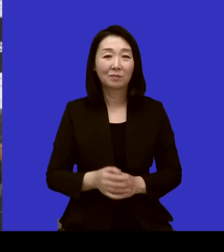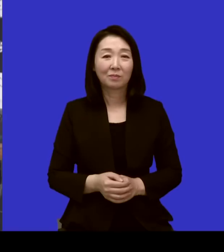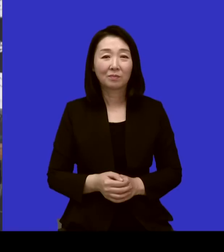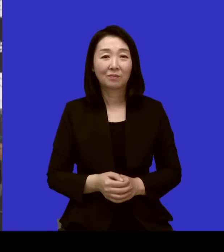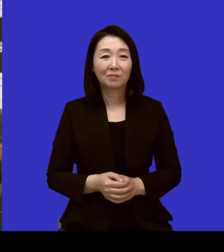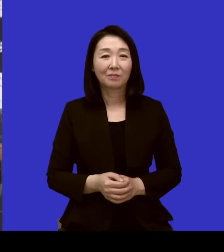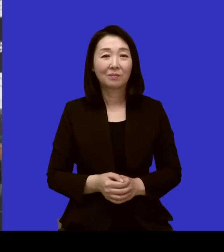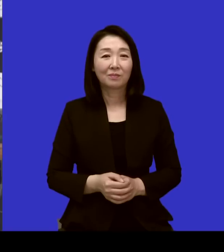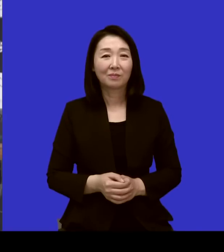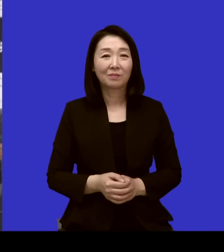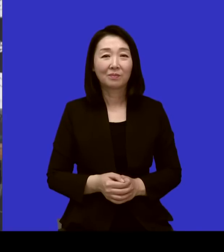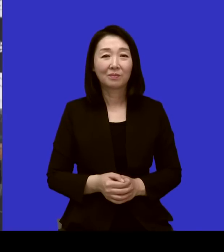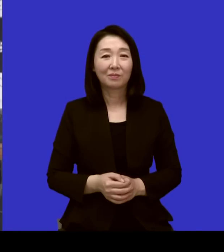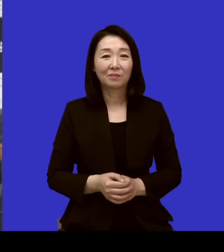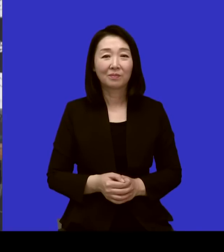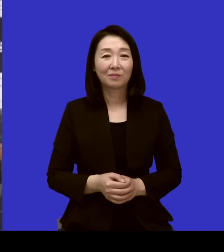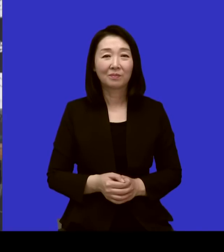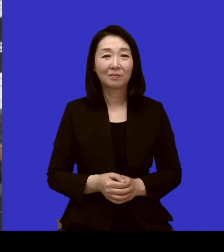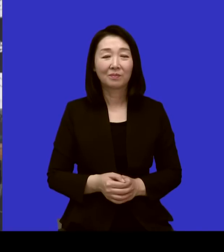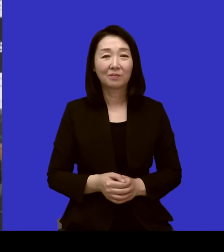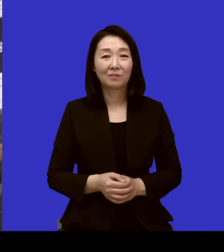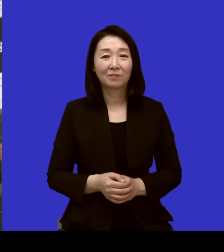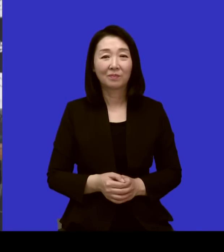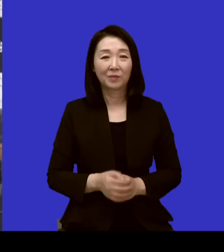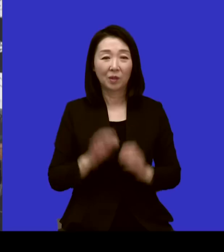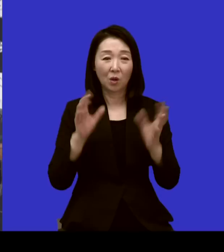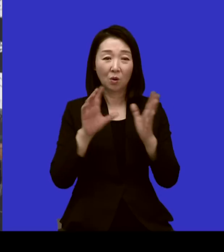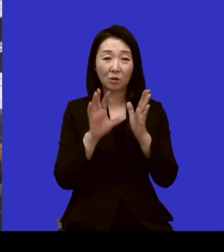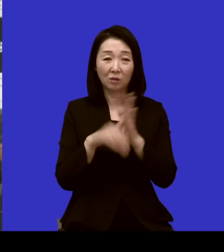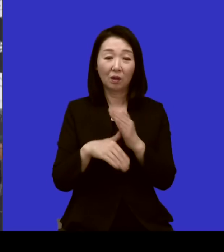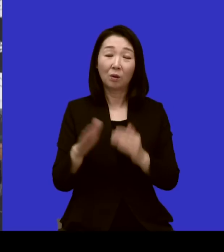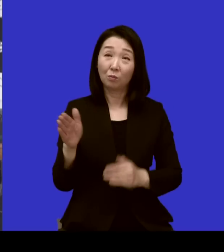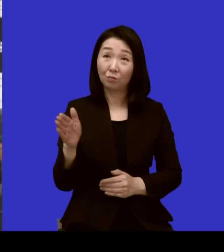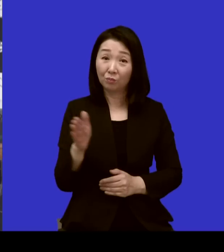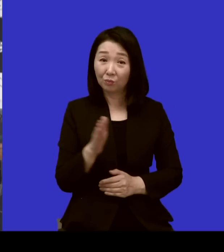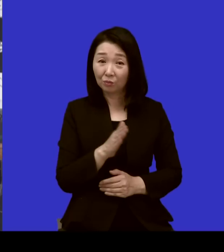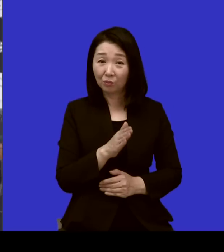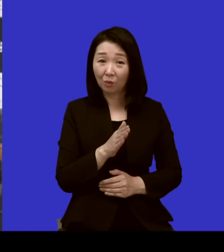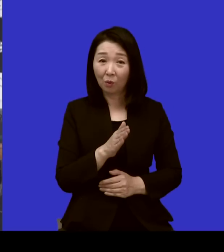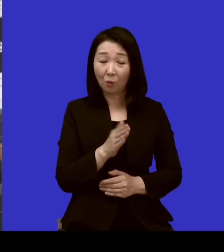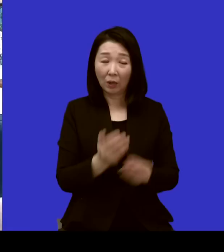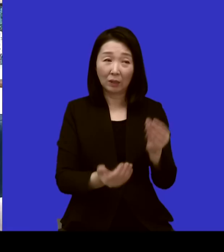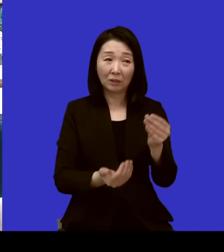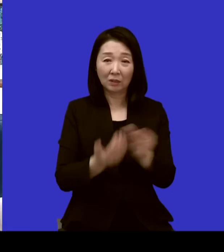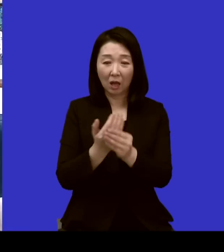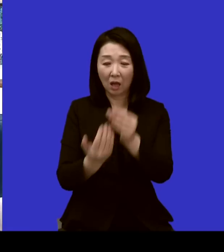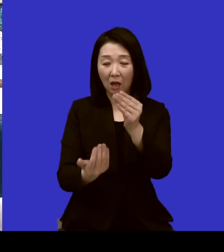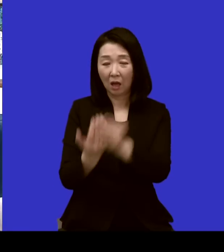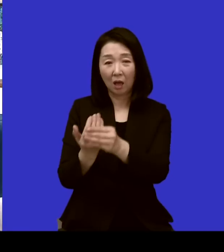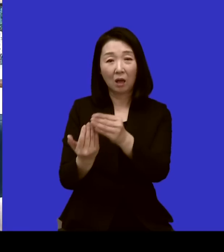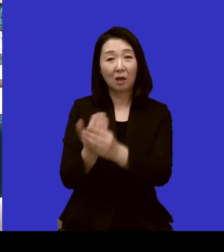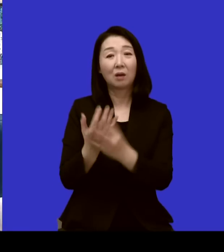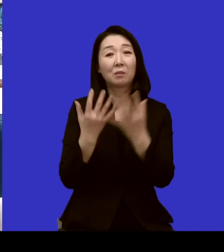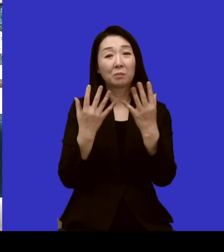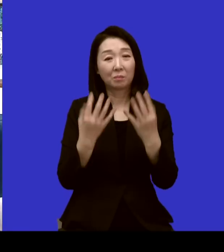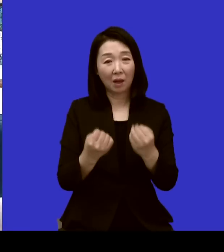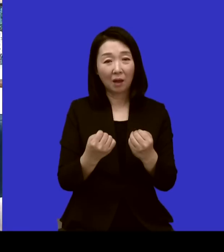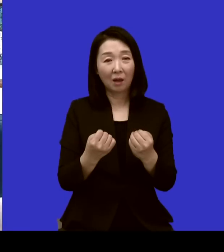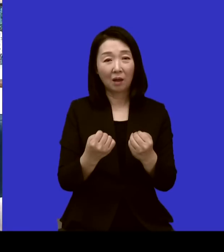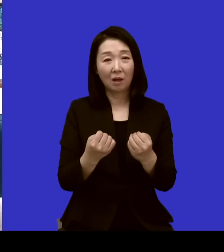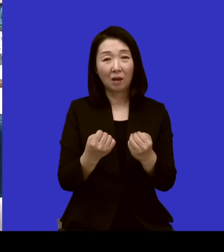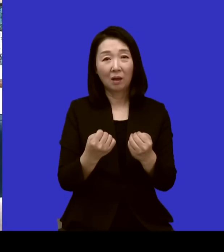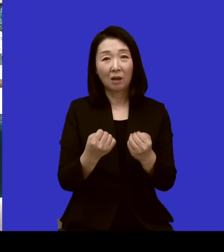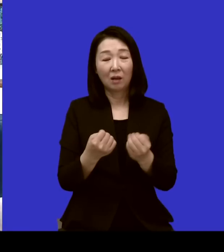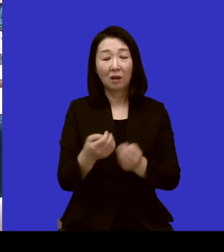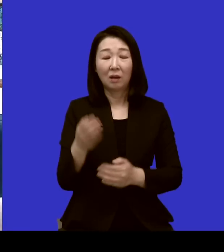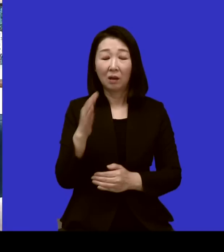와, 무슨 어렸을 때부터 계속 너무 큰 사건들이 팍팍 터지니까 근데